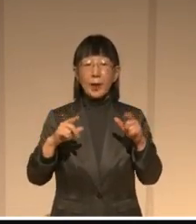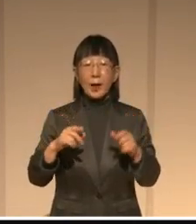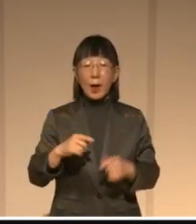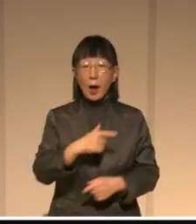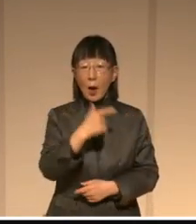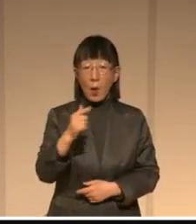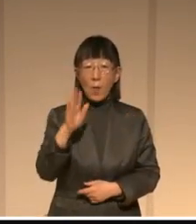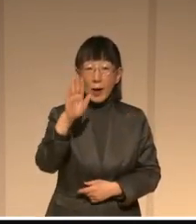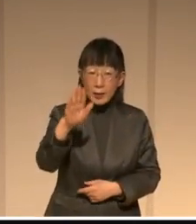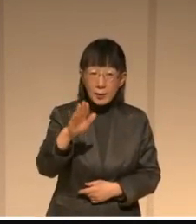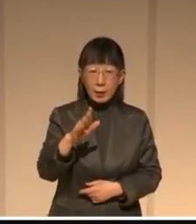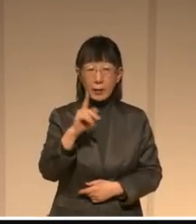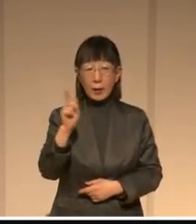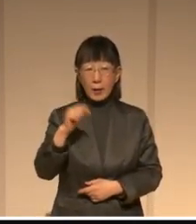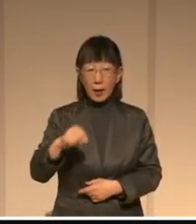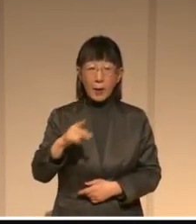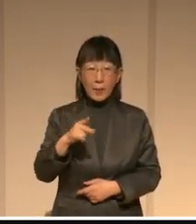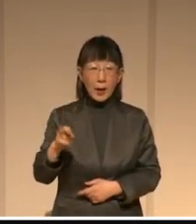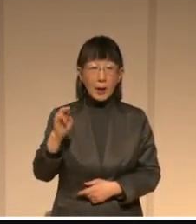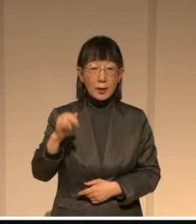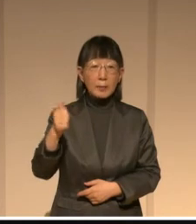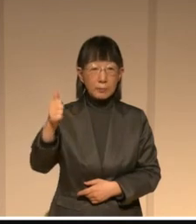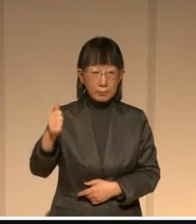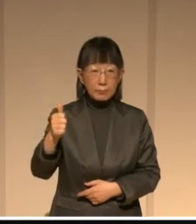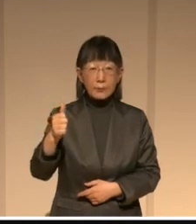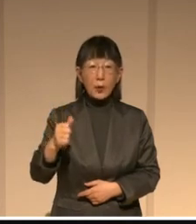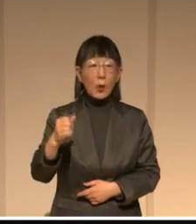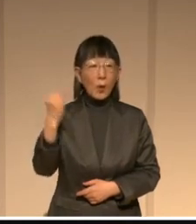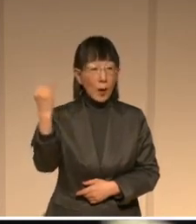パフォーマンスですどうぞご覧ください